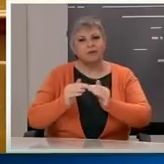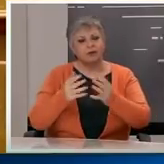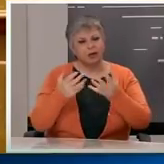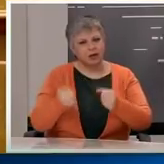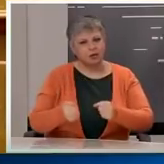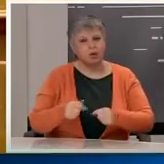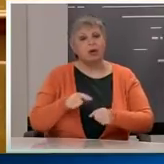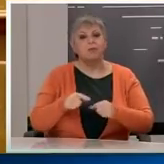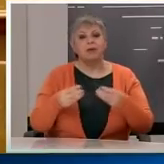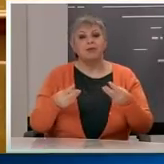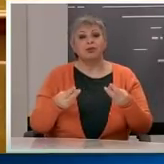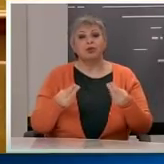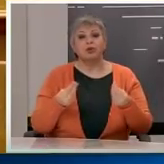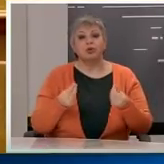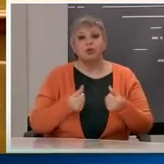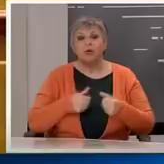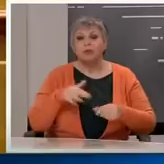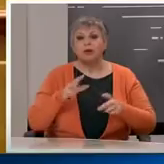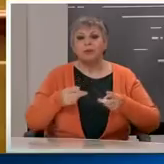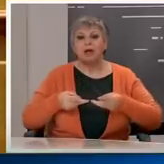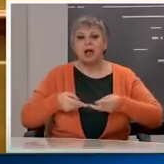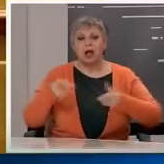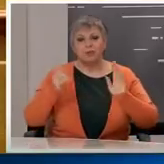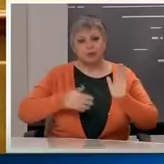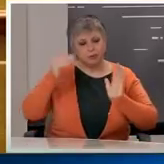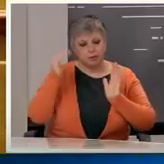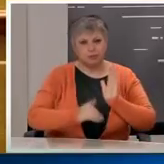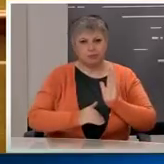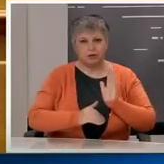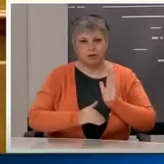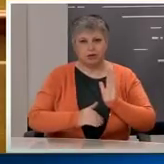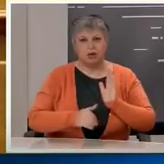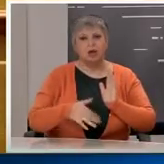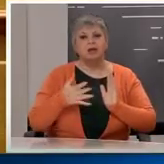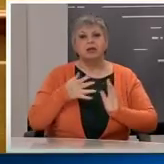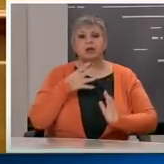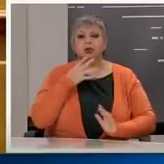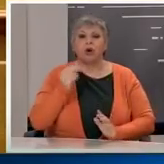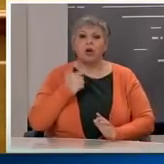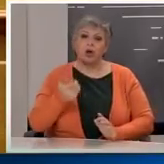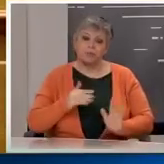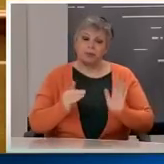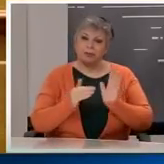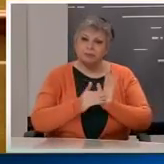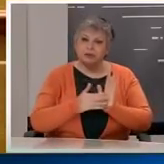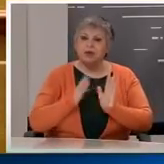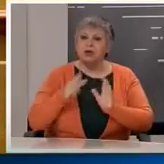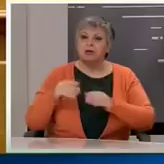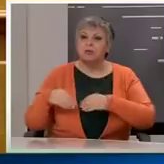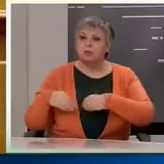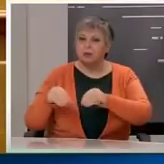φίλτρα που δεν θα επιτρέπουν την απότομη πτώση των τιμών, για να παραμείνουν στην αγορά